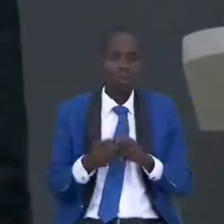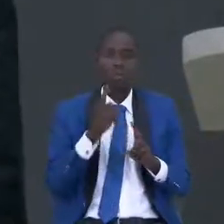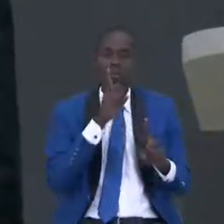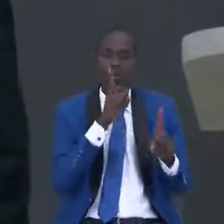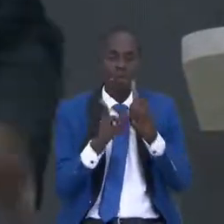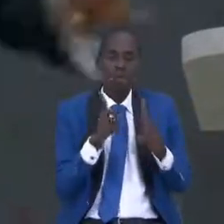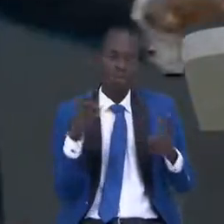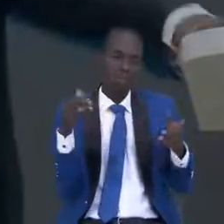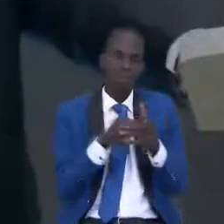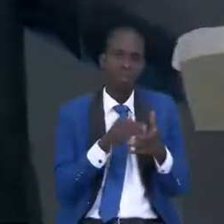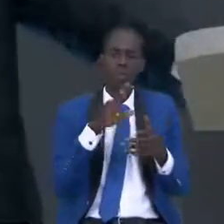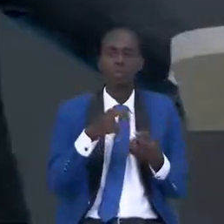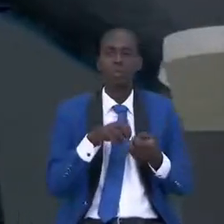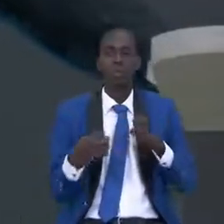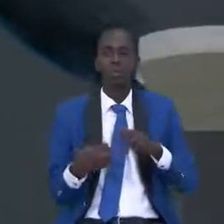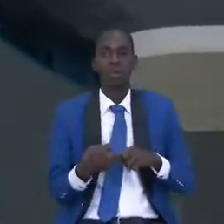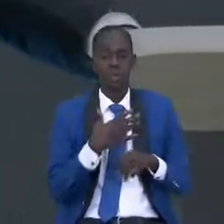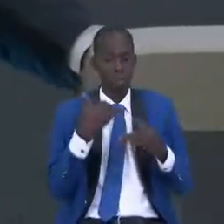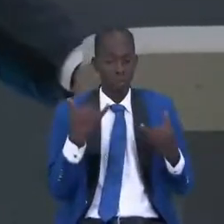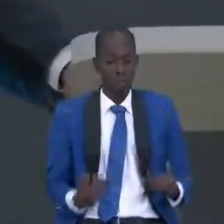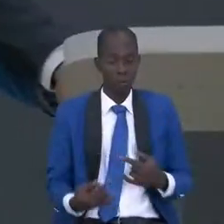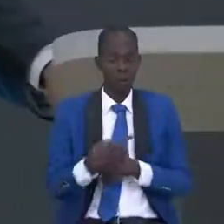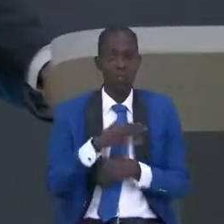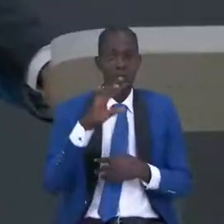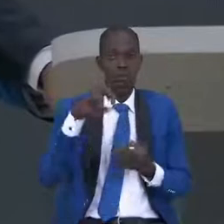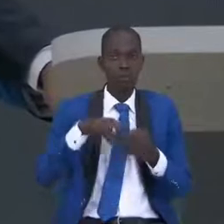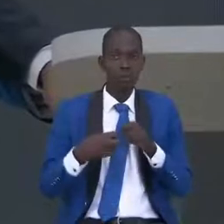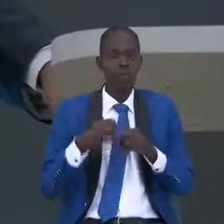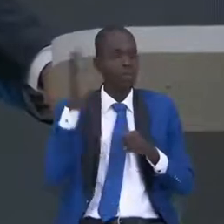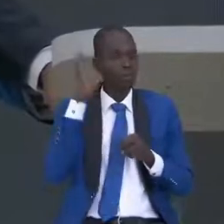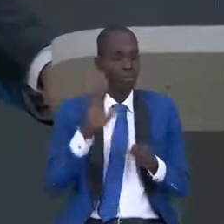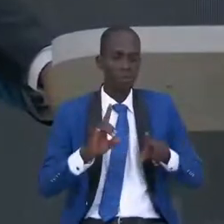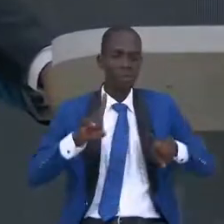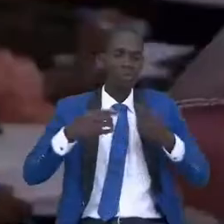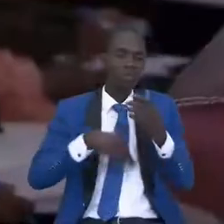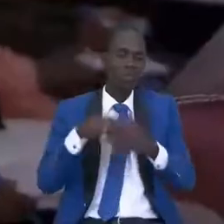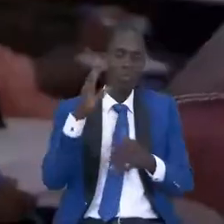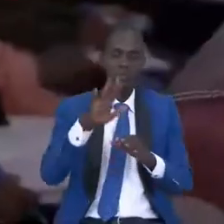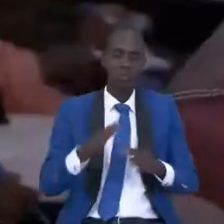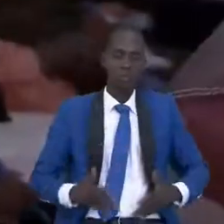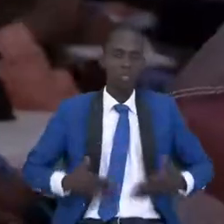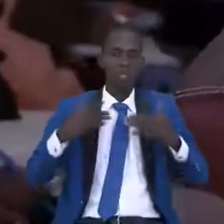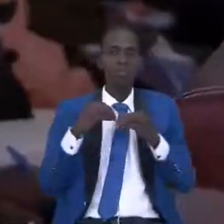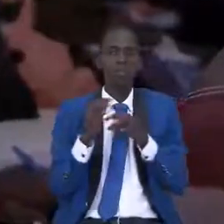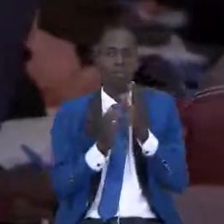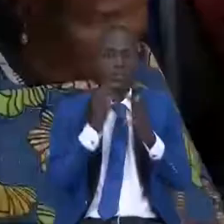montagne. Et aujourd'hui, cette montagne va se déplacer de ta famille.